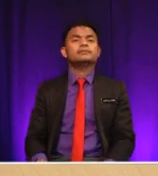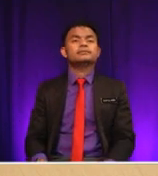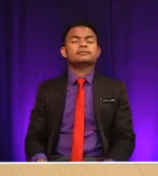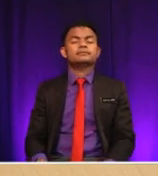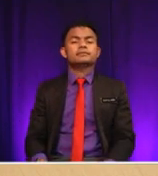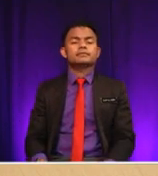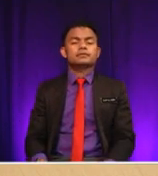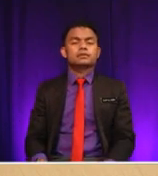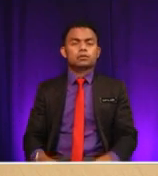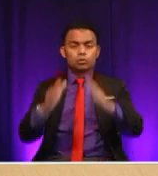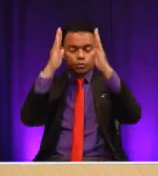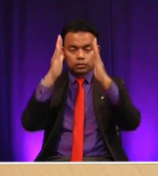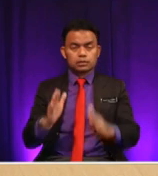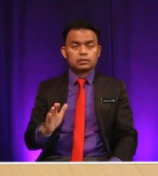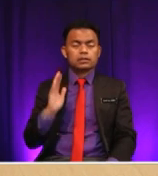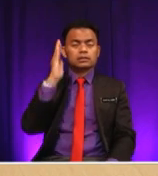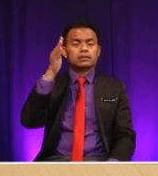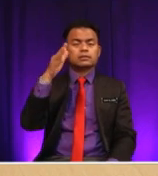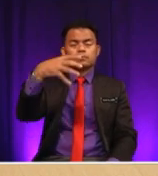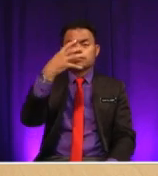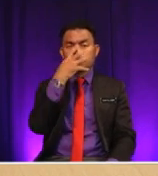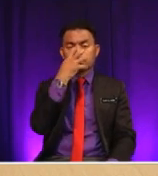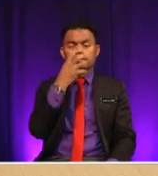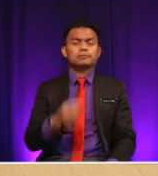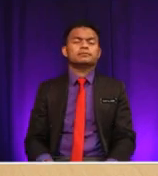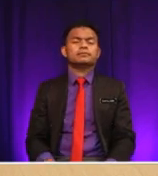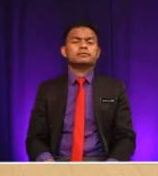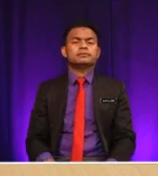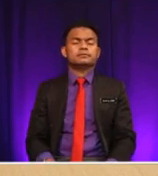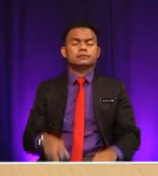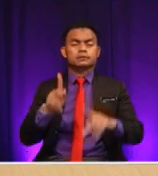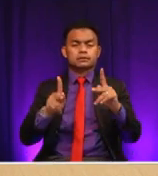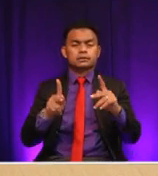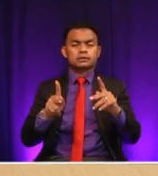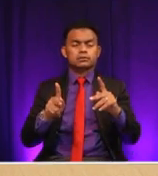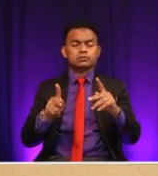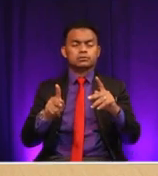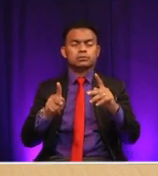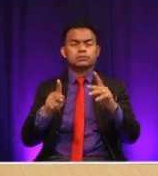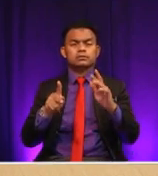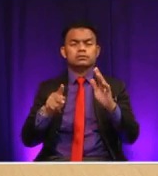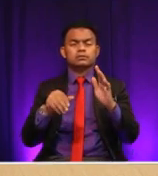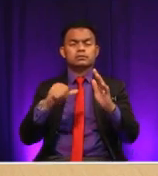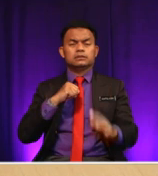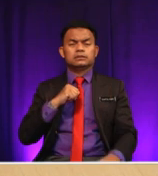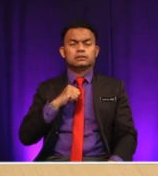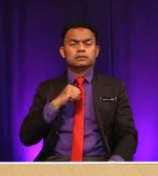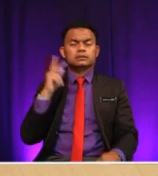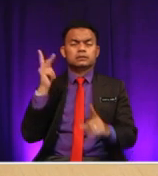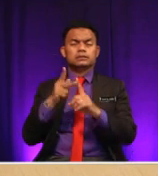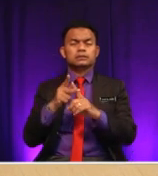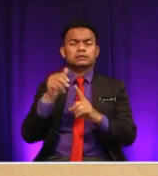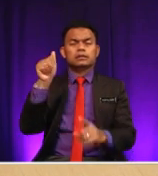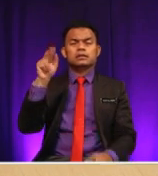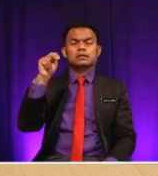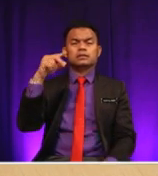keji itu rangkap Yang Kedua mereka adalah rangkap yang ketiga kalau diri kena Angkara turutlah susah sana saudara Oke